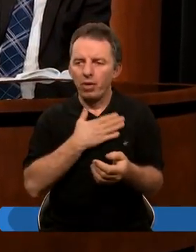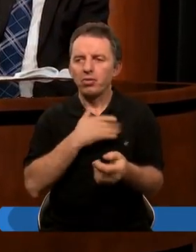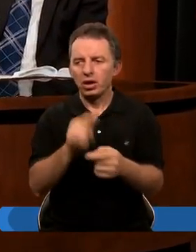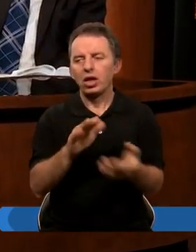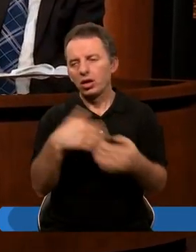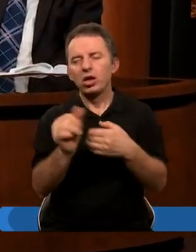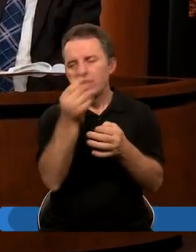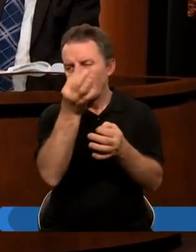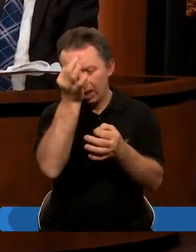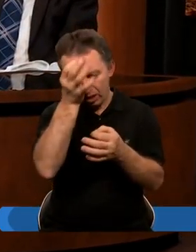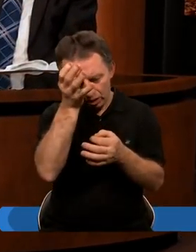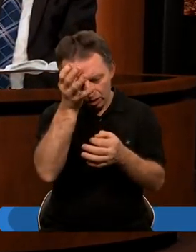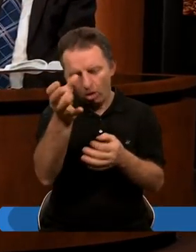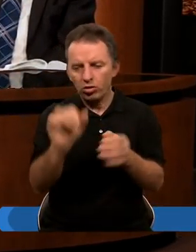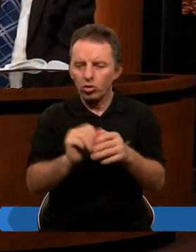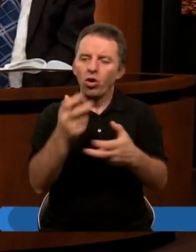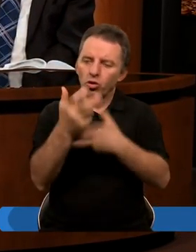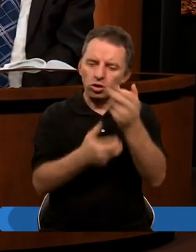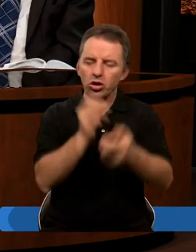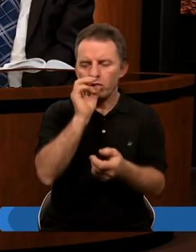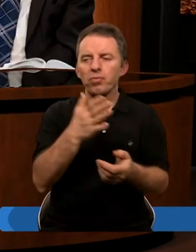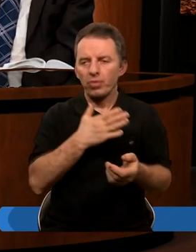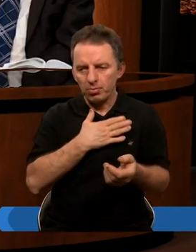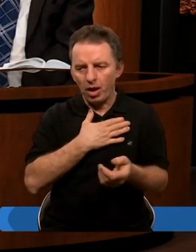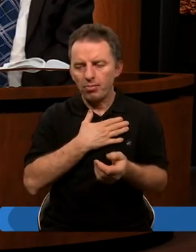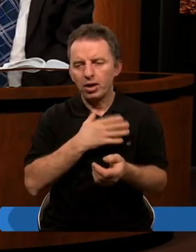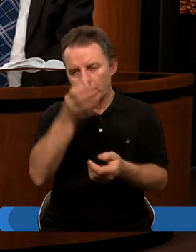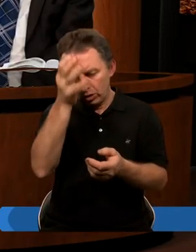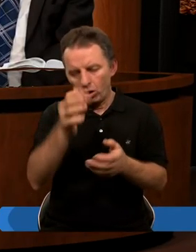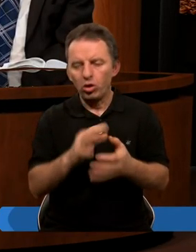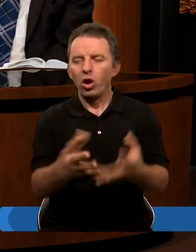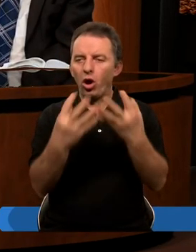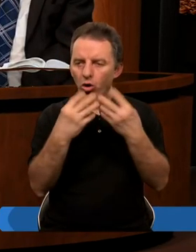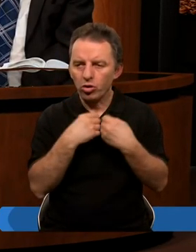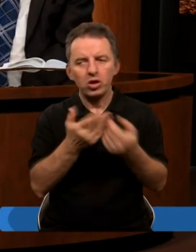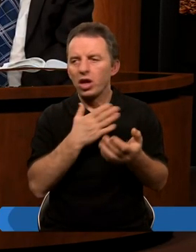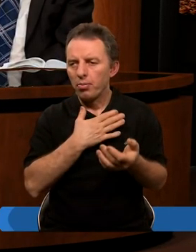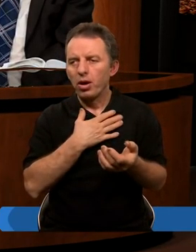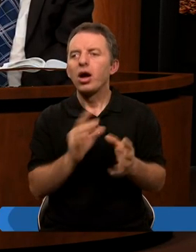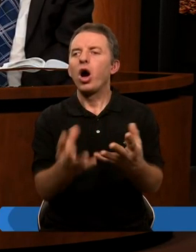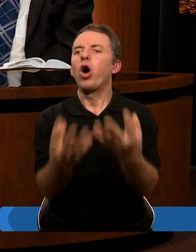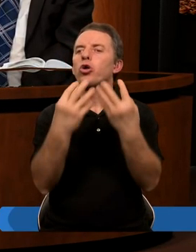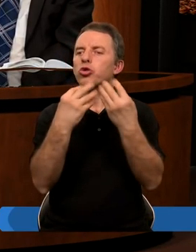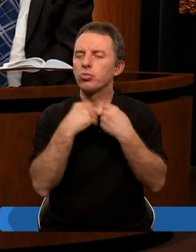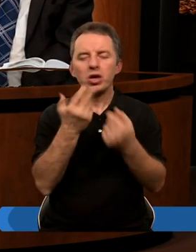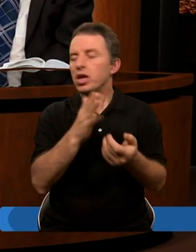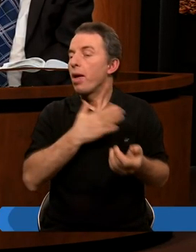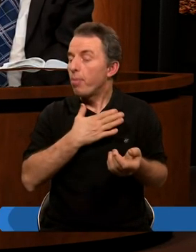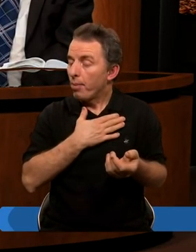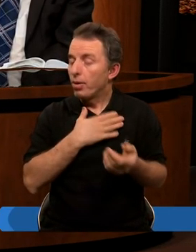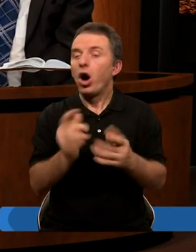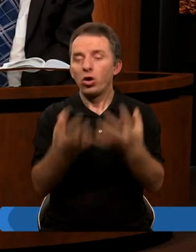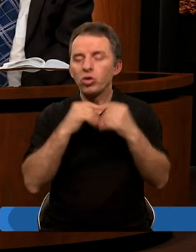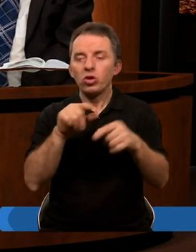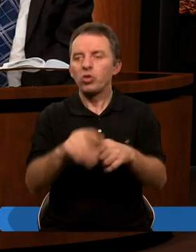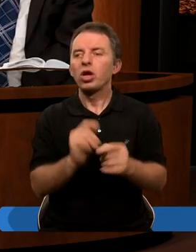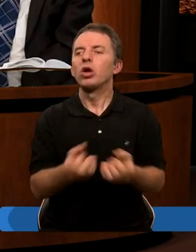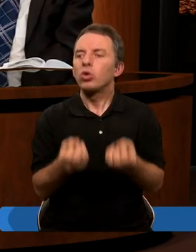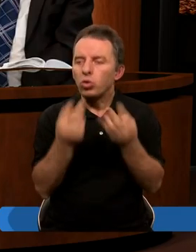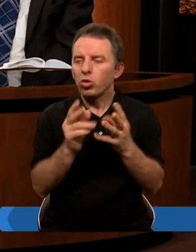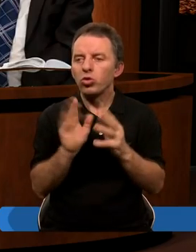właśnie tacy niezdolni do czynienia dobra, nagle taką zdolność otrzymujemy. Nie mamy jej, otrzymujemy. I to jest cud Boży.